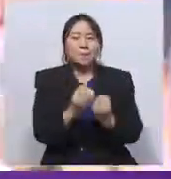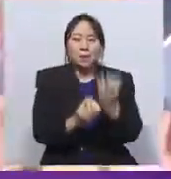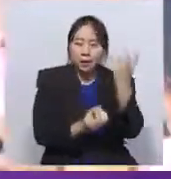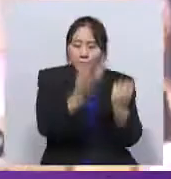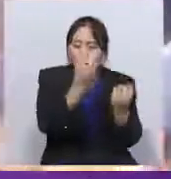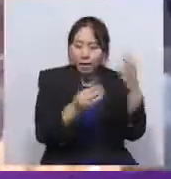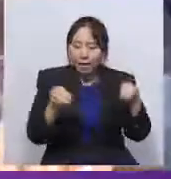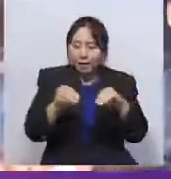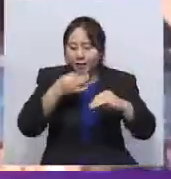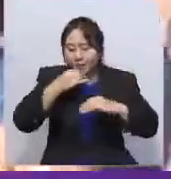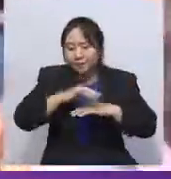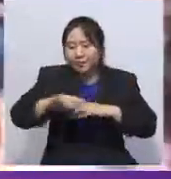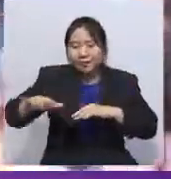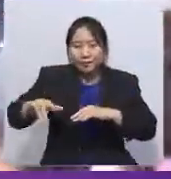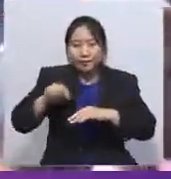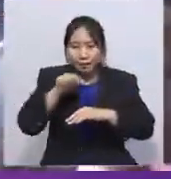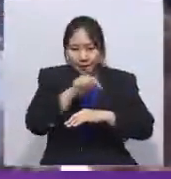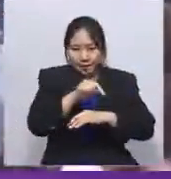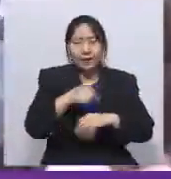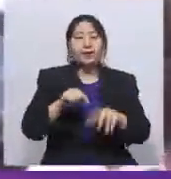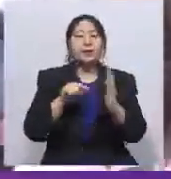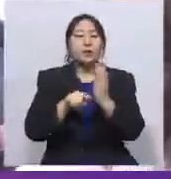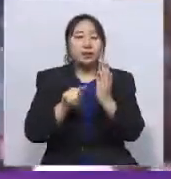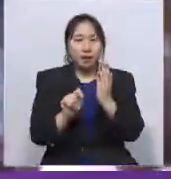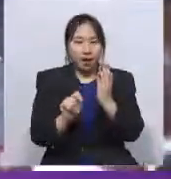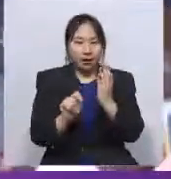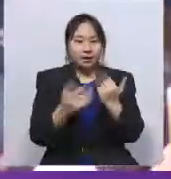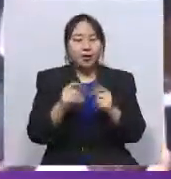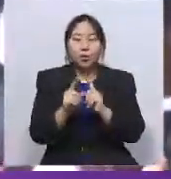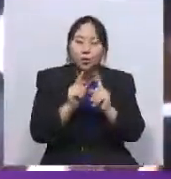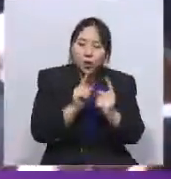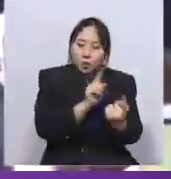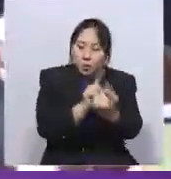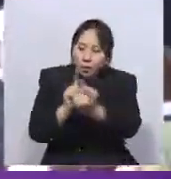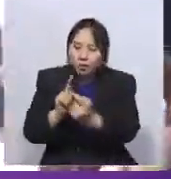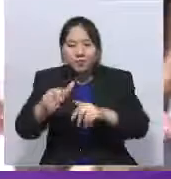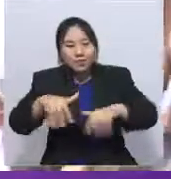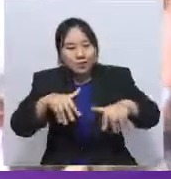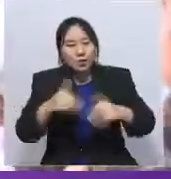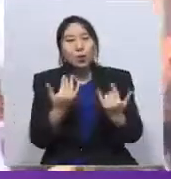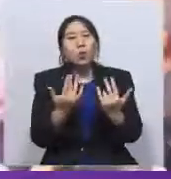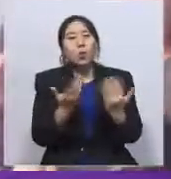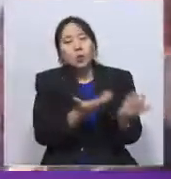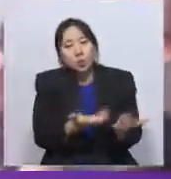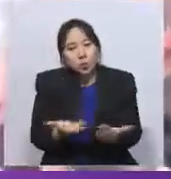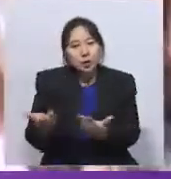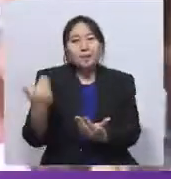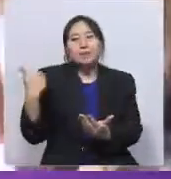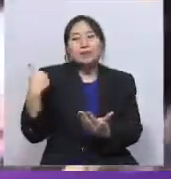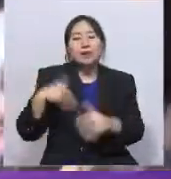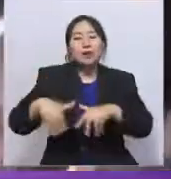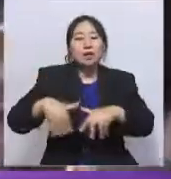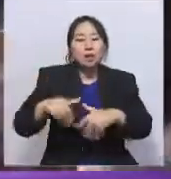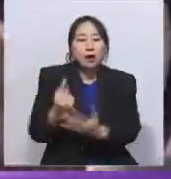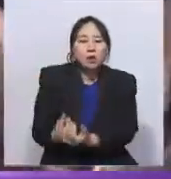ชุมชนบ้านเปล็ดในตำบลห้วงน้ำขาวจังหวัดตราดได้กล่าวทักทายประชาชนที่มารอให้การต้อนรับและมีตัวแทนชาวบ้